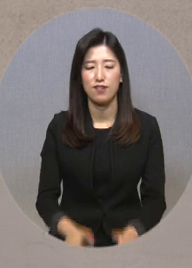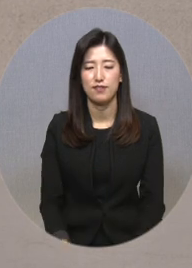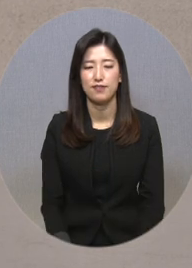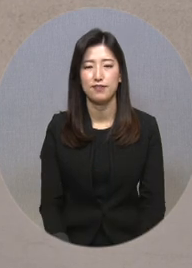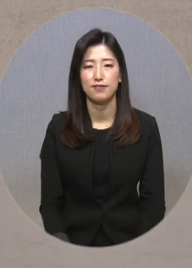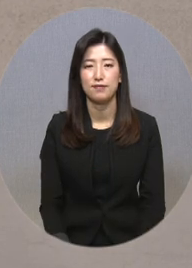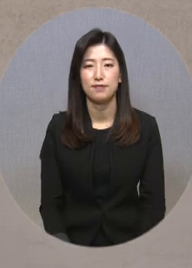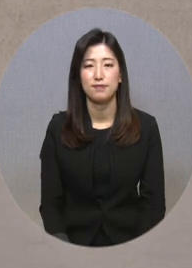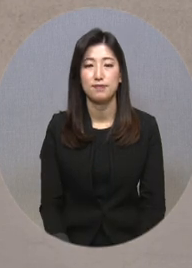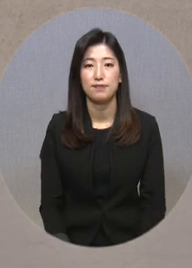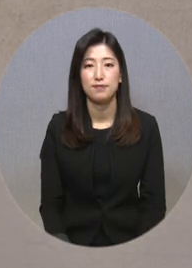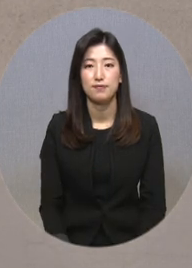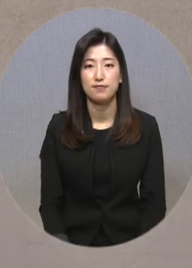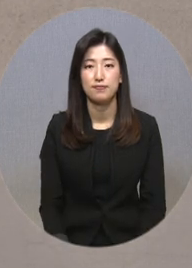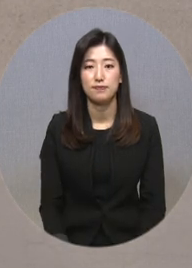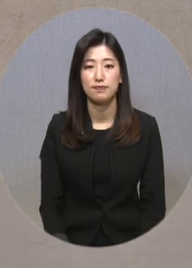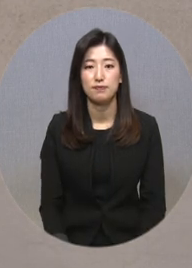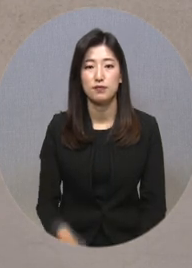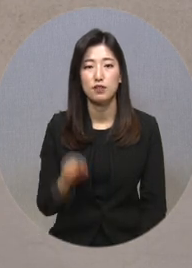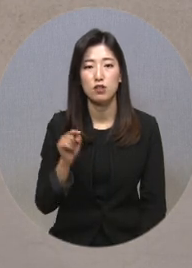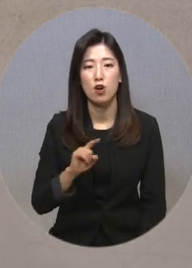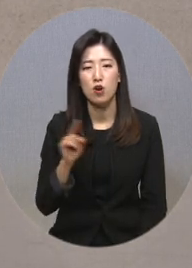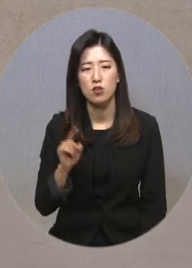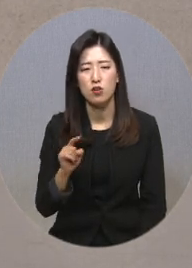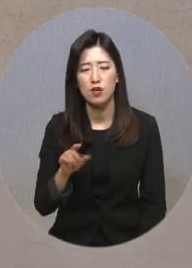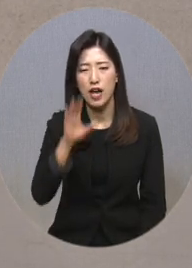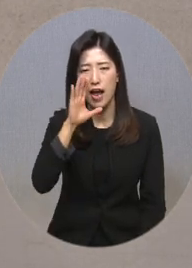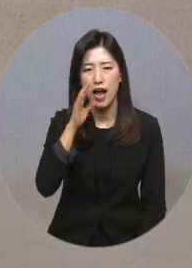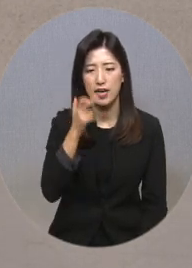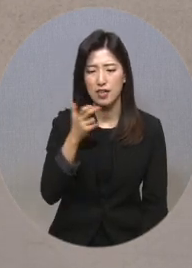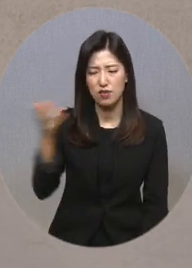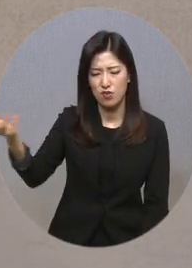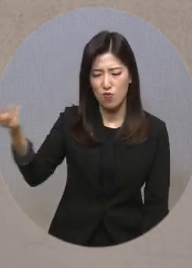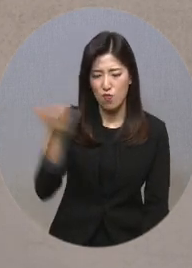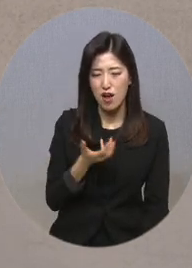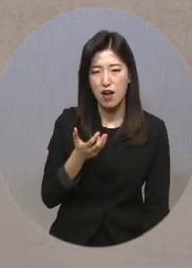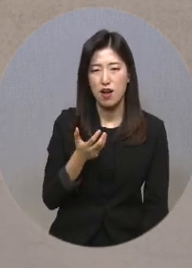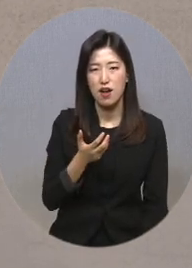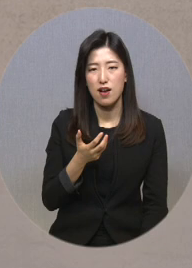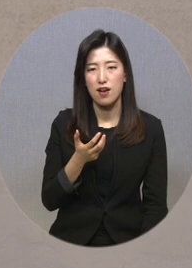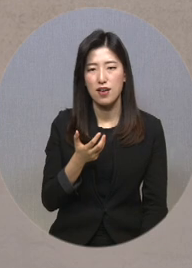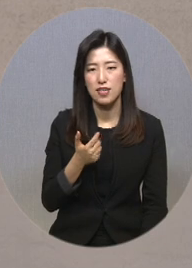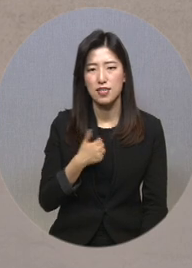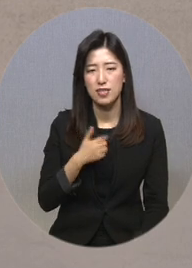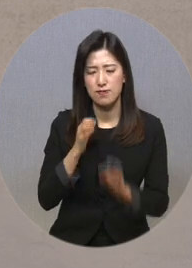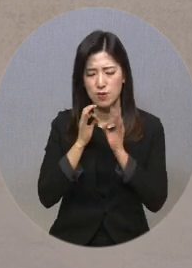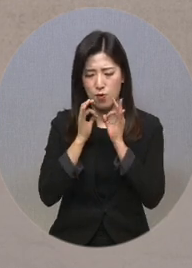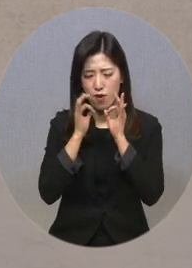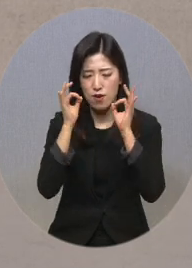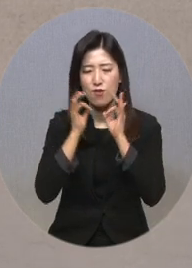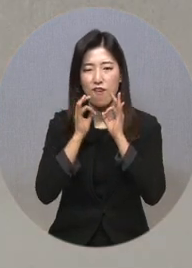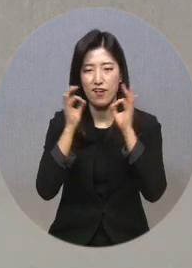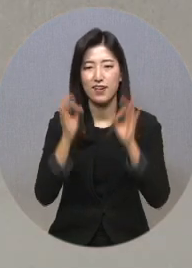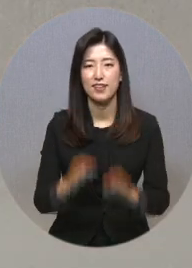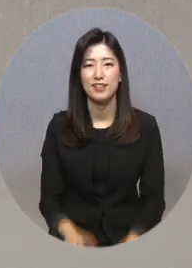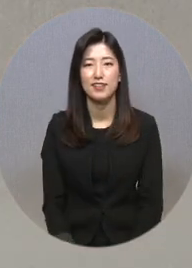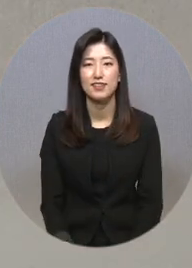들었습니다. 그것을 어떻게든 아산 쪽으로 끌고 오려고 제가 생각하고 있습니다.